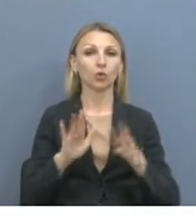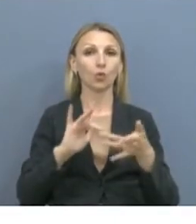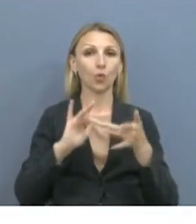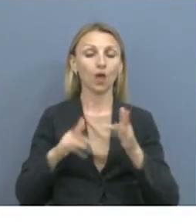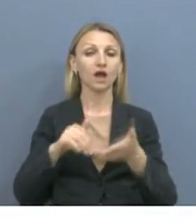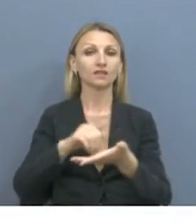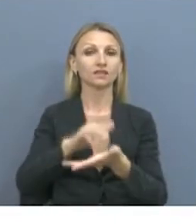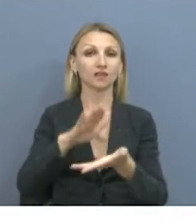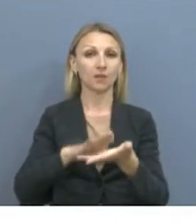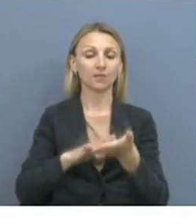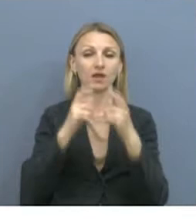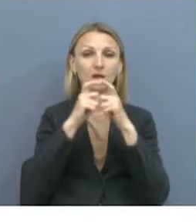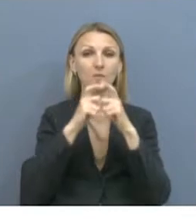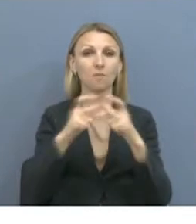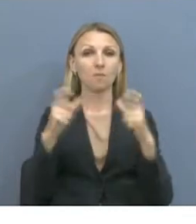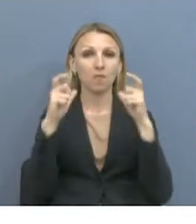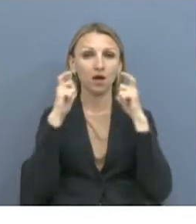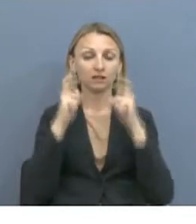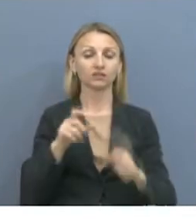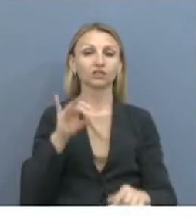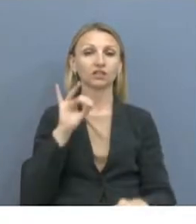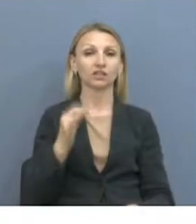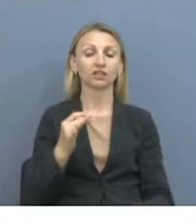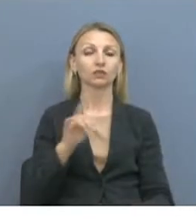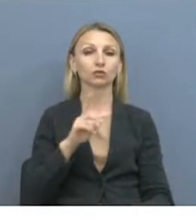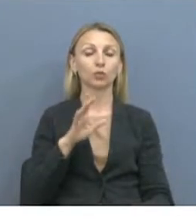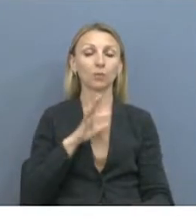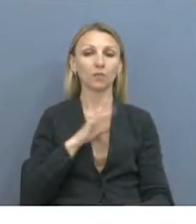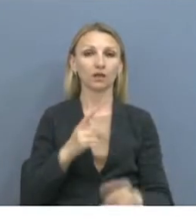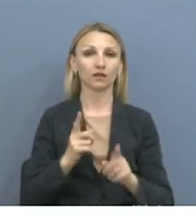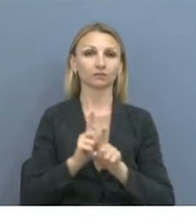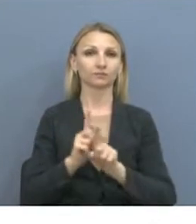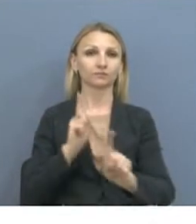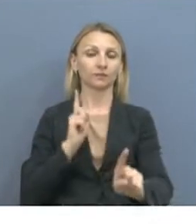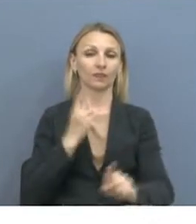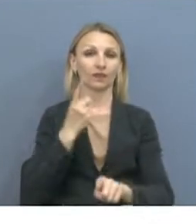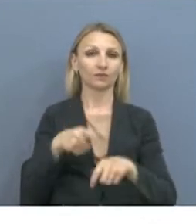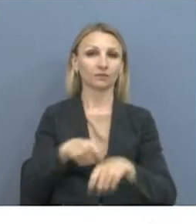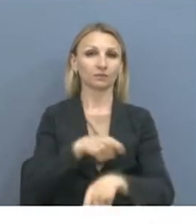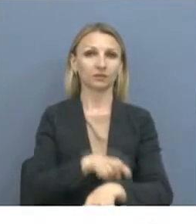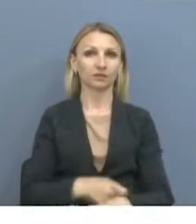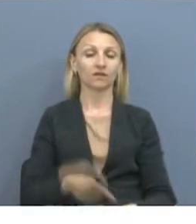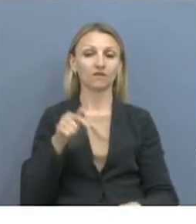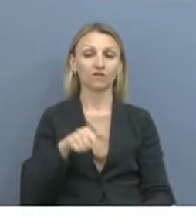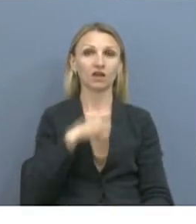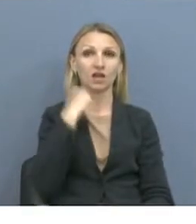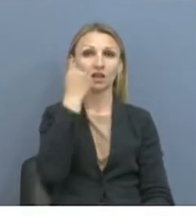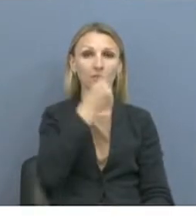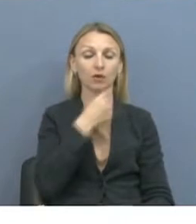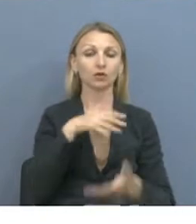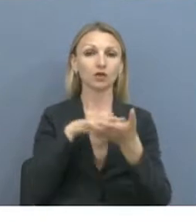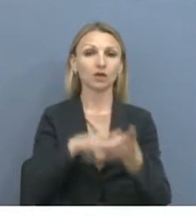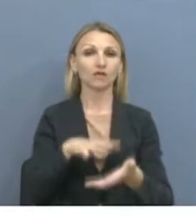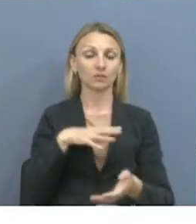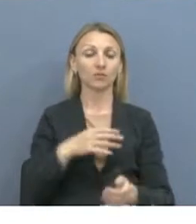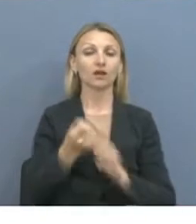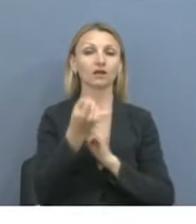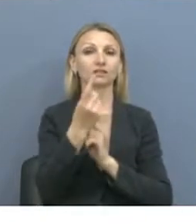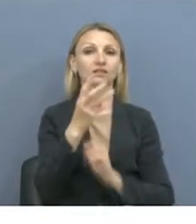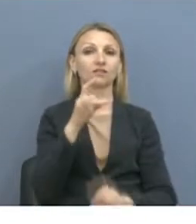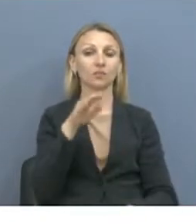онлайн-записи, масочный режим и при соблюдении дистанции. В этом году старт приема заявок был дан 11 марта. В связи